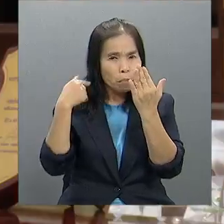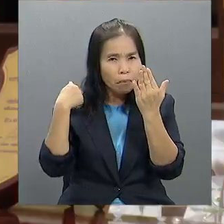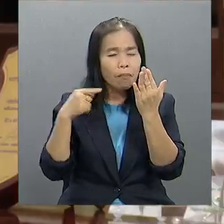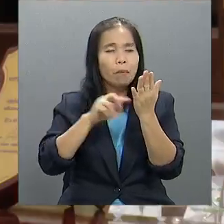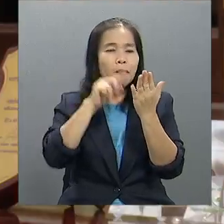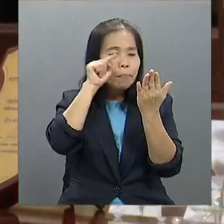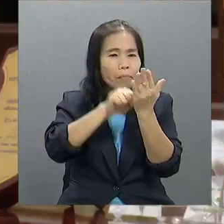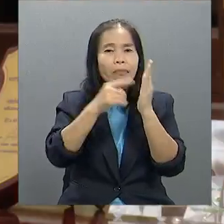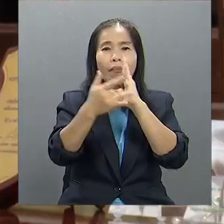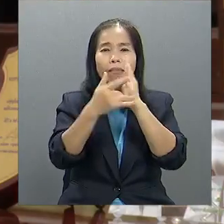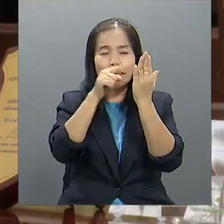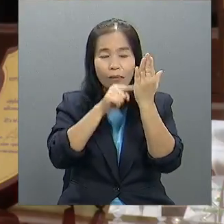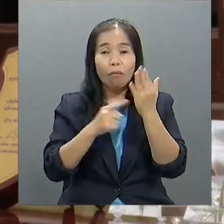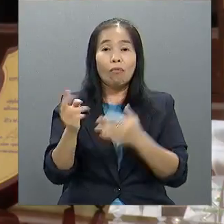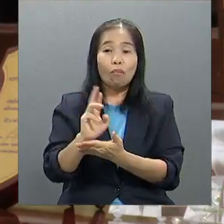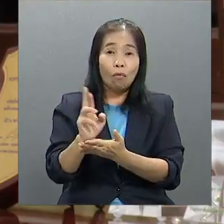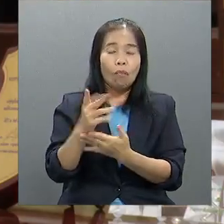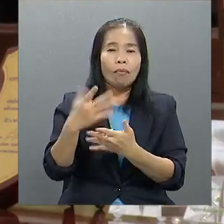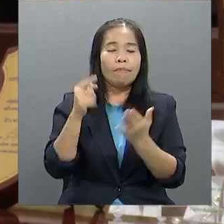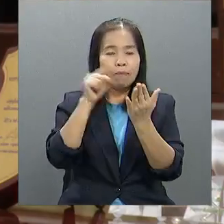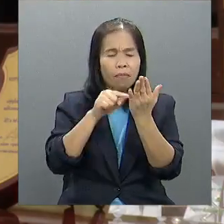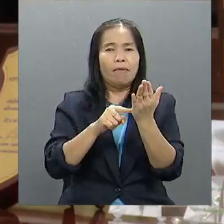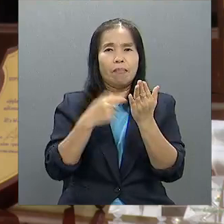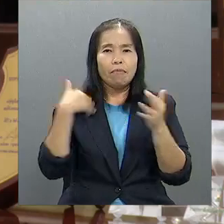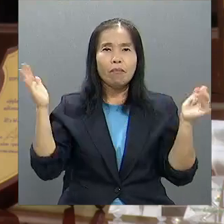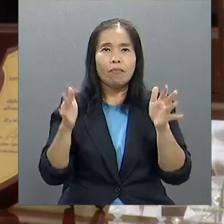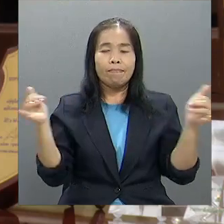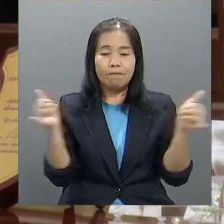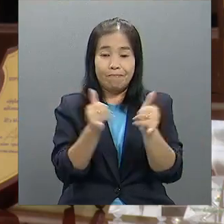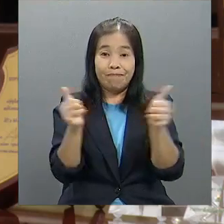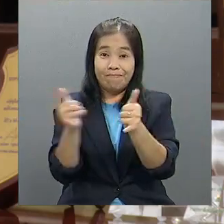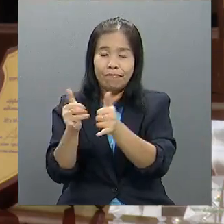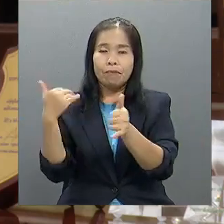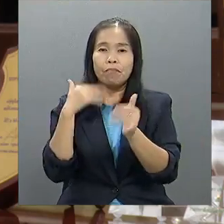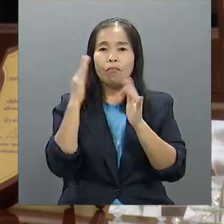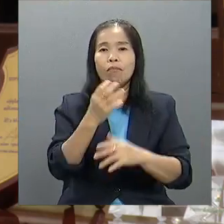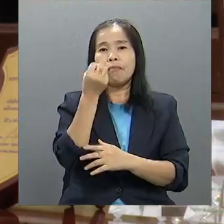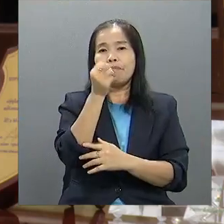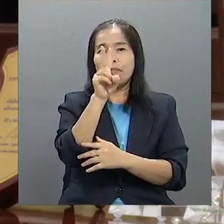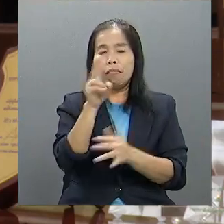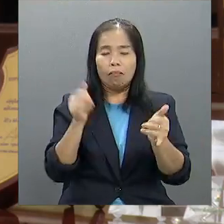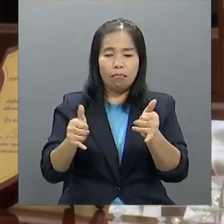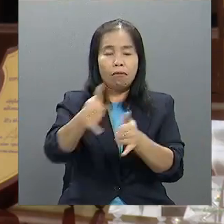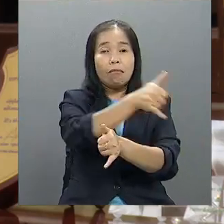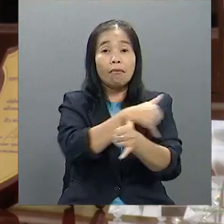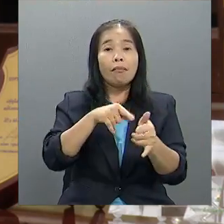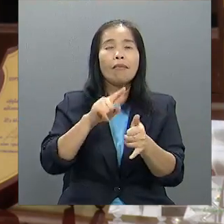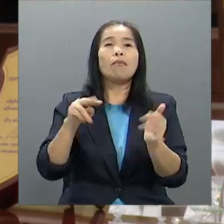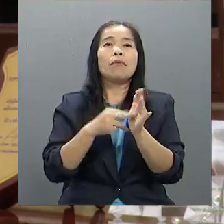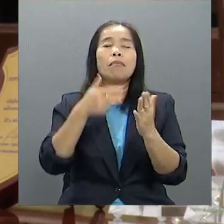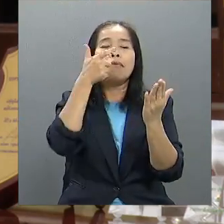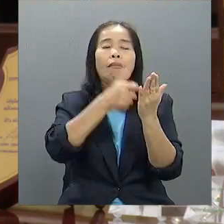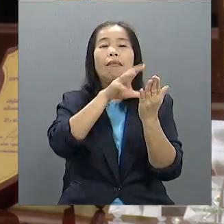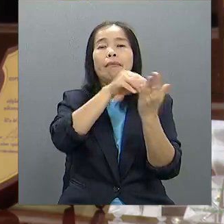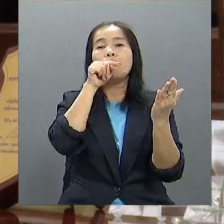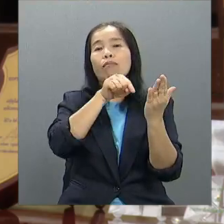จนั้นเนี่ยมีคนที่อยู่ในเวลาเดียวกับเขาเนี่ย12คนเรารู้ได้ยังไงฮะรู้จากระบบของการสแกนแอนด์โกนั่นเองแล้